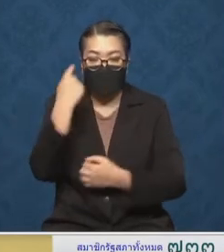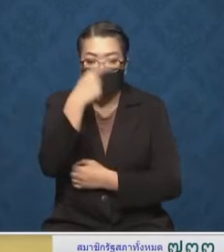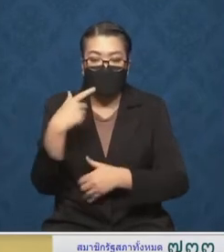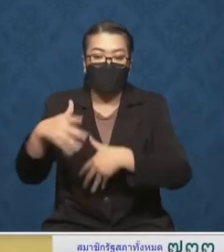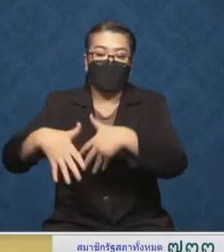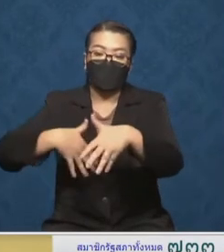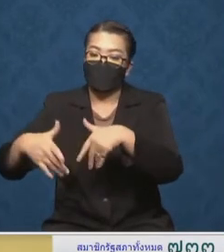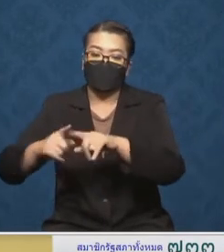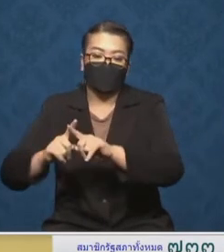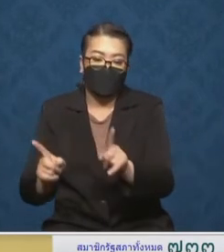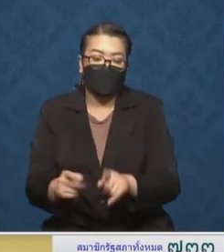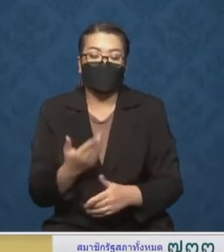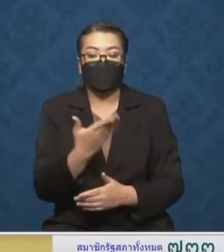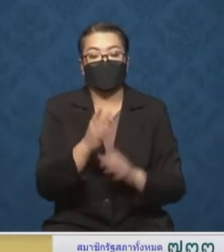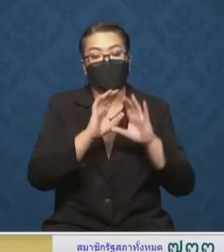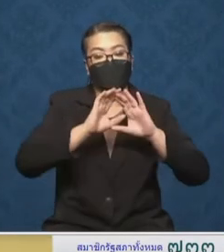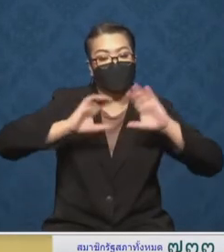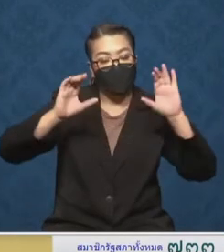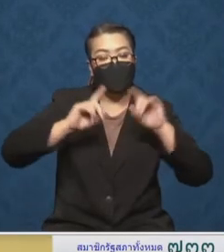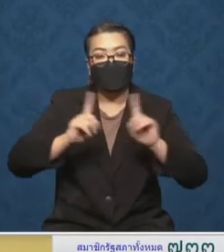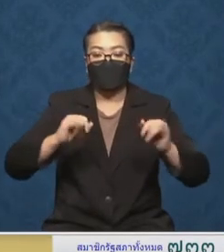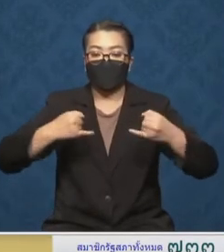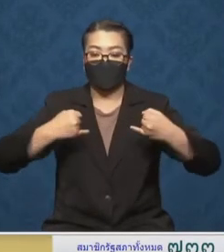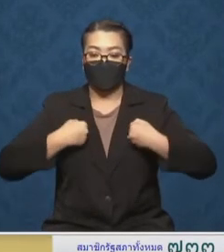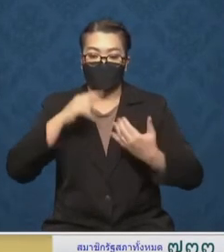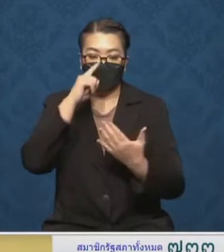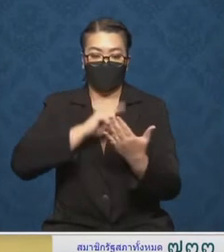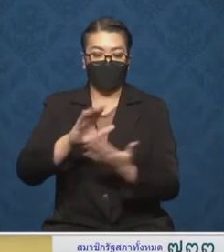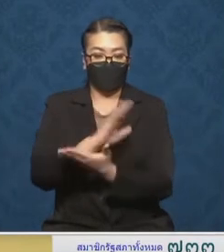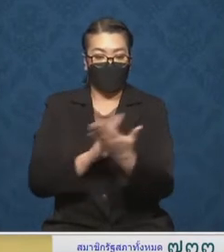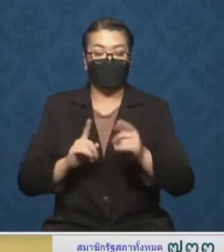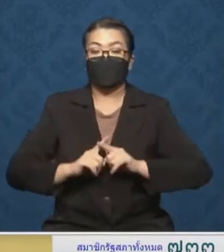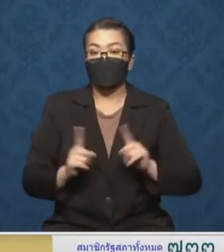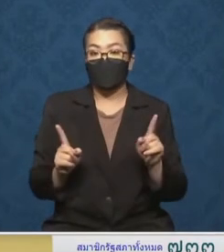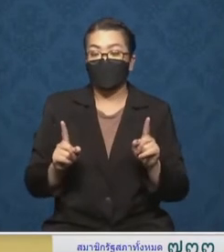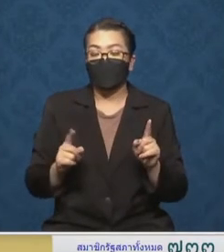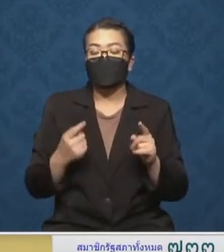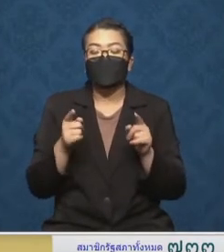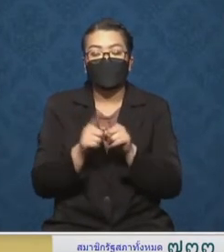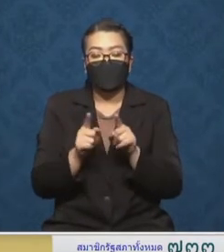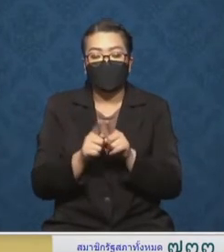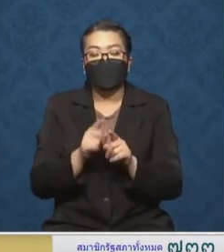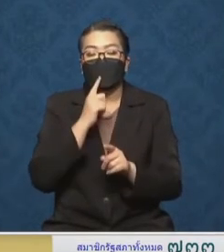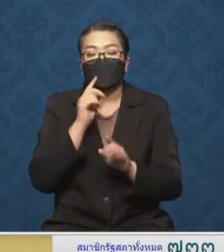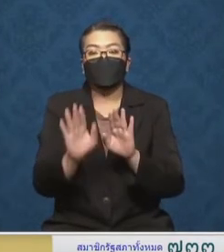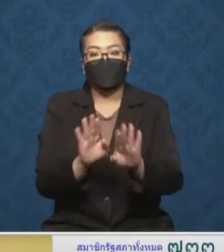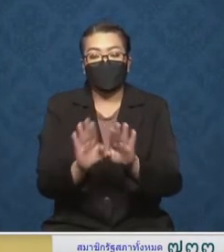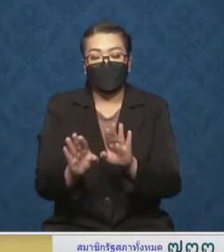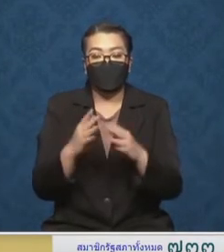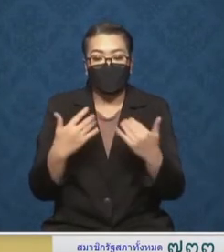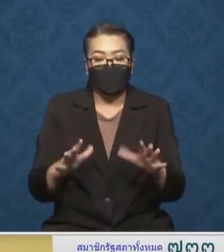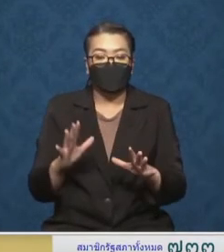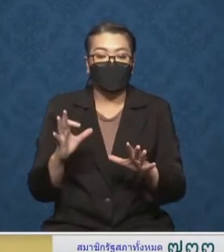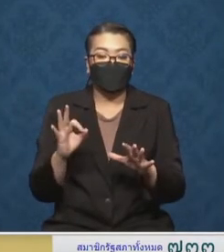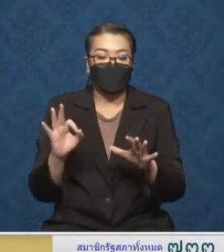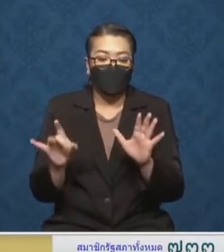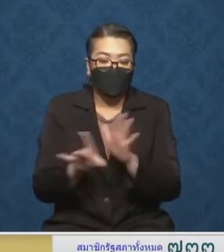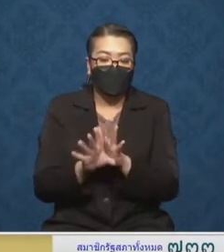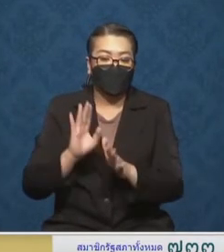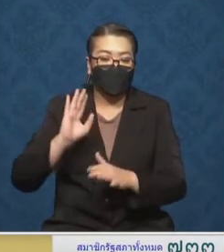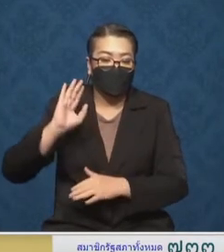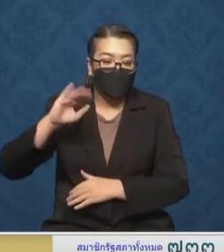หรือไม่ใช่แม้กระทั่งรัฐบาลพลเรือนด้วยซ้ำไปซึ่งนี่ก็เป็นปฐมบทที่สุดท้ายจบลงด้วยการก่อรัฐประหารในปี